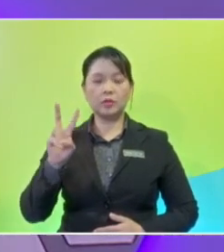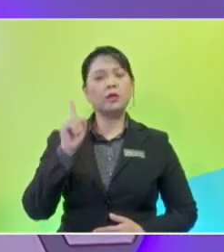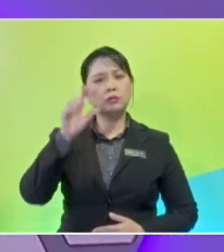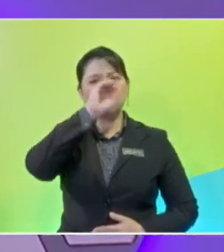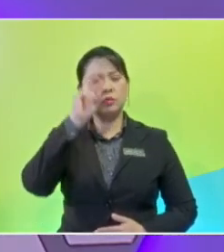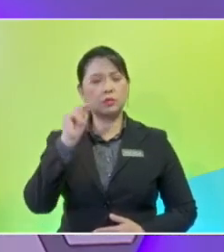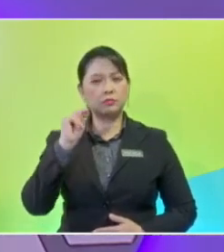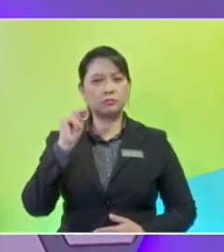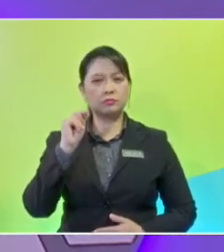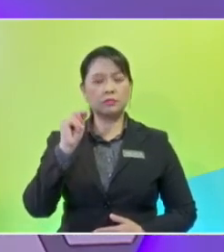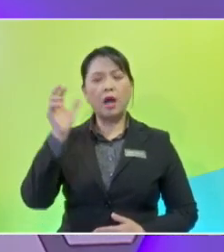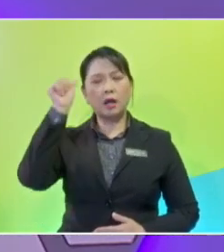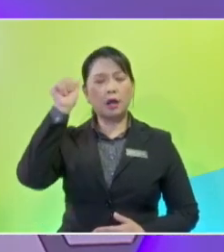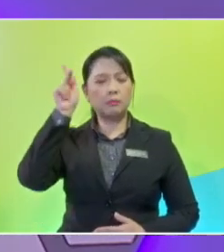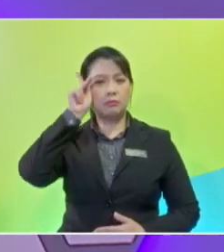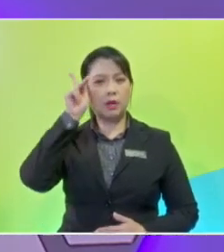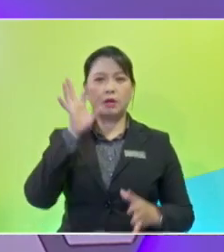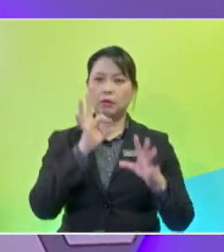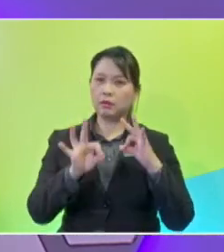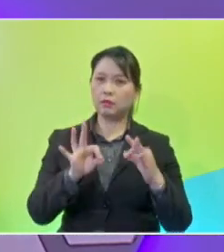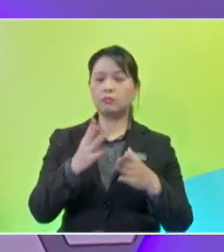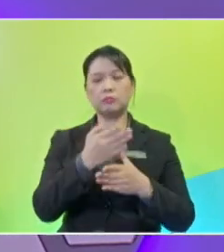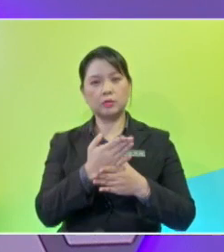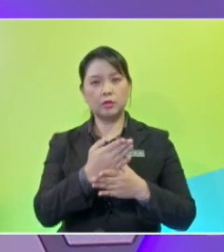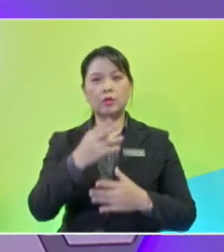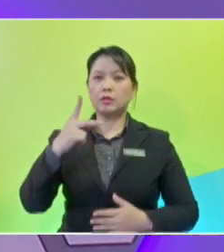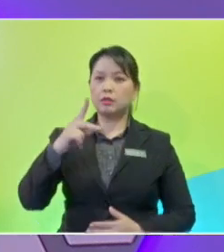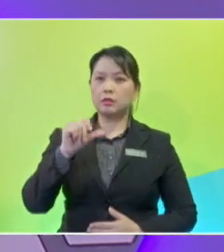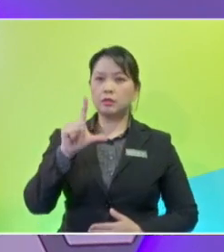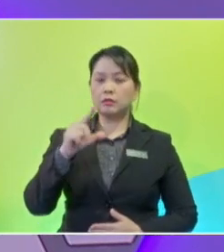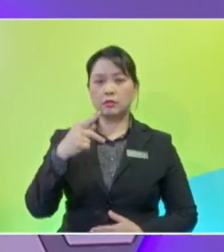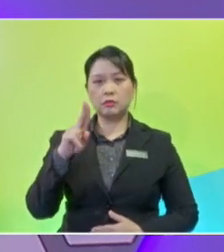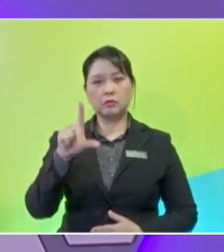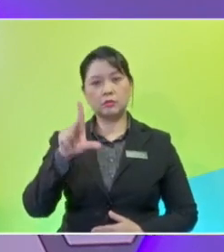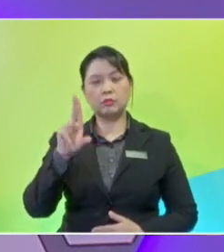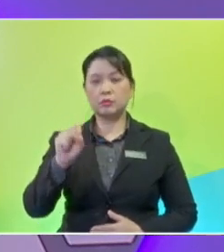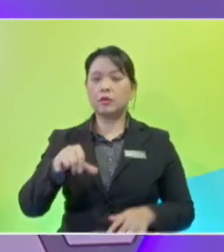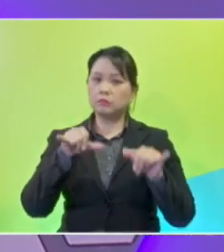kalau bahagia kalkulus itu pun masih belum kuasai lagi lah bantulah